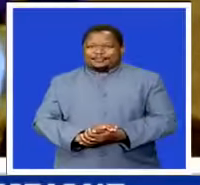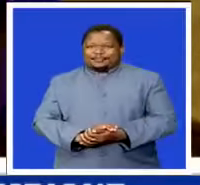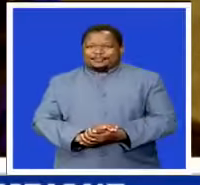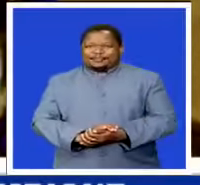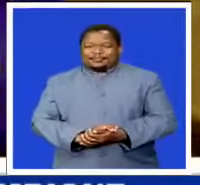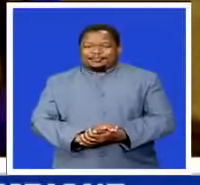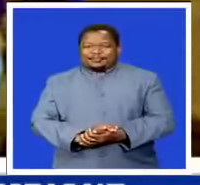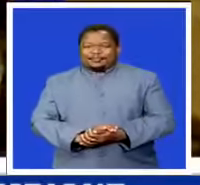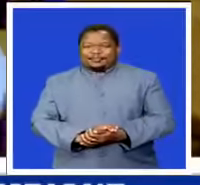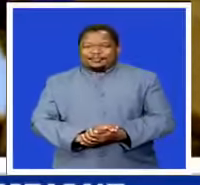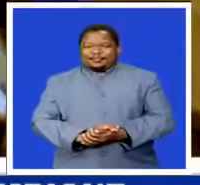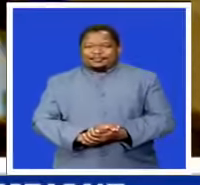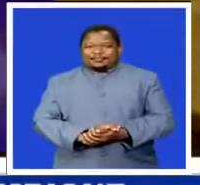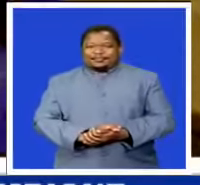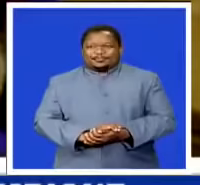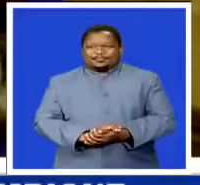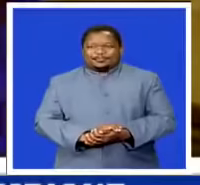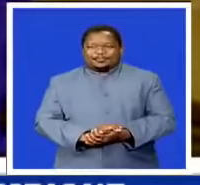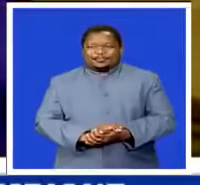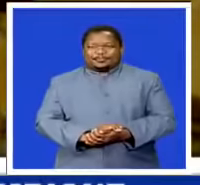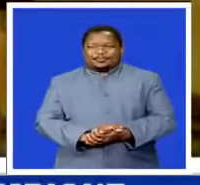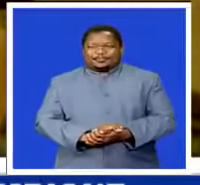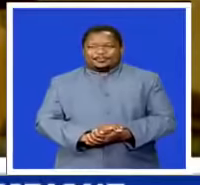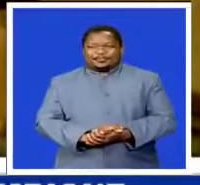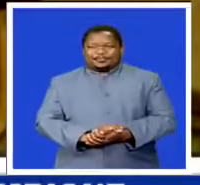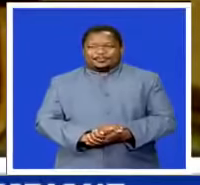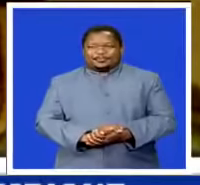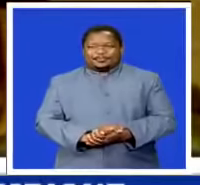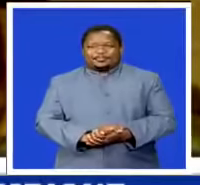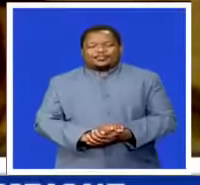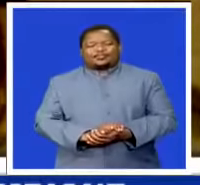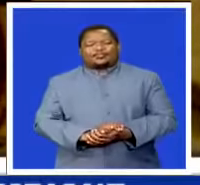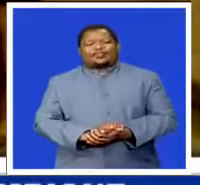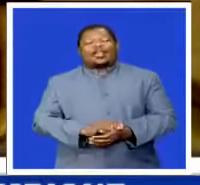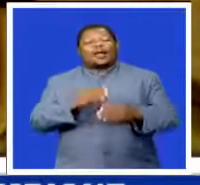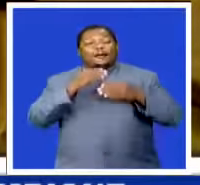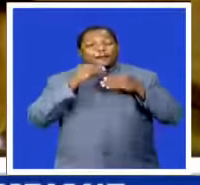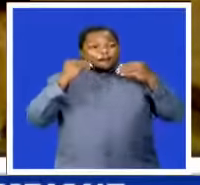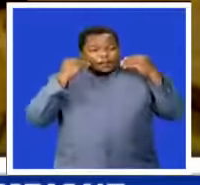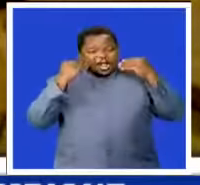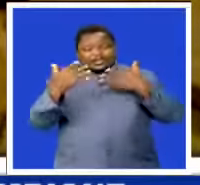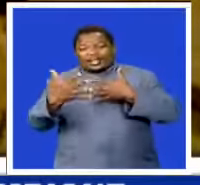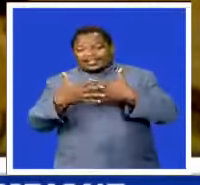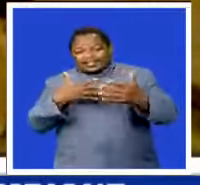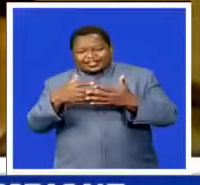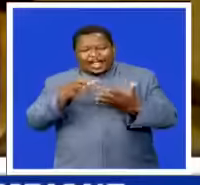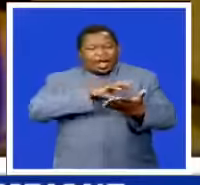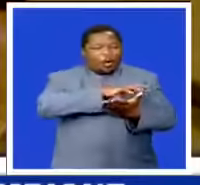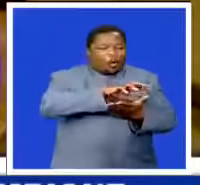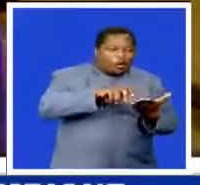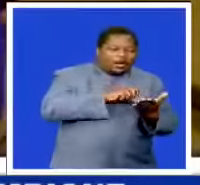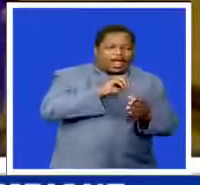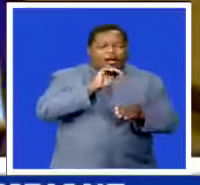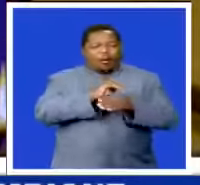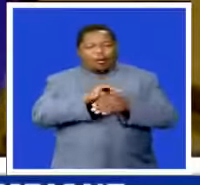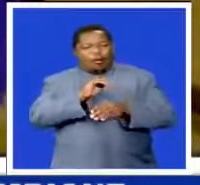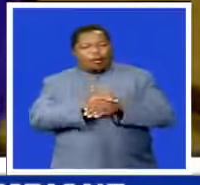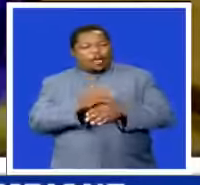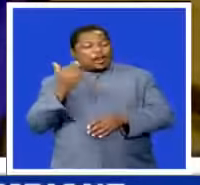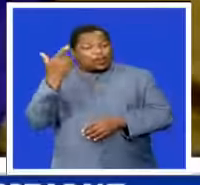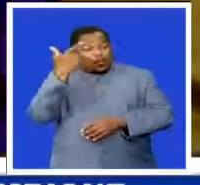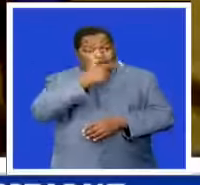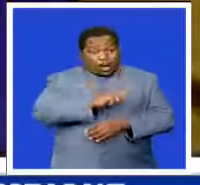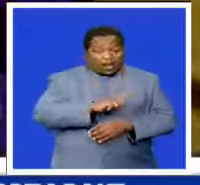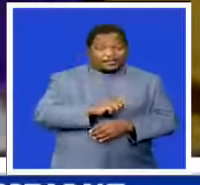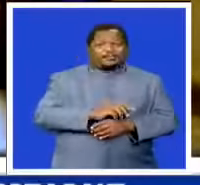Indlela lemukeleke ngayo Mhlekazi namalungiselelo nje ke ekufika kwakhe lamahle lento yenghulumende weMozambique kube sifakazelo lesicacela